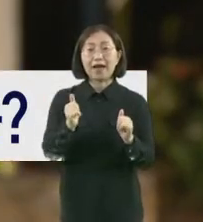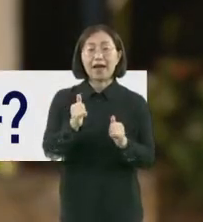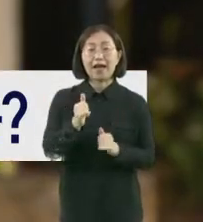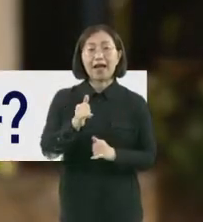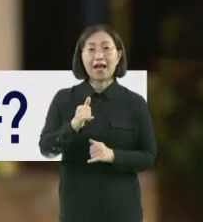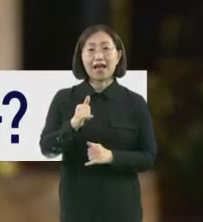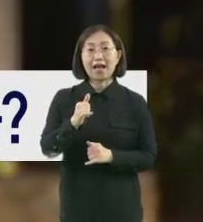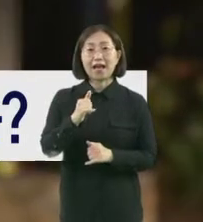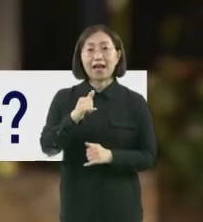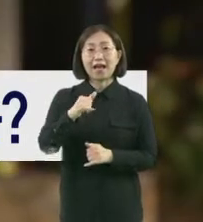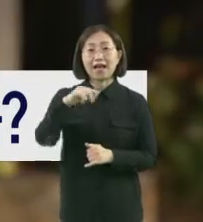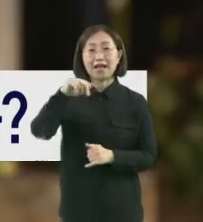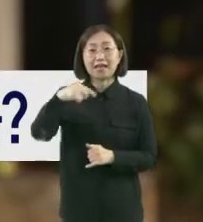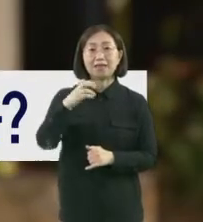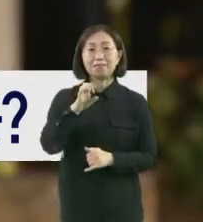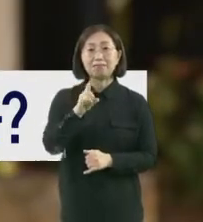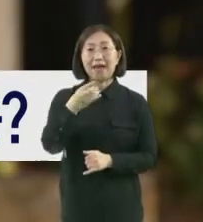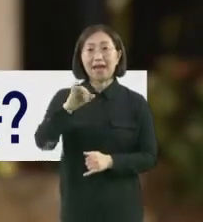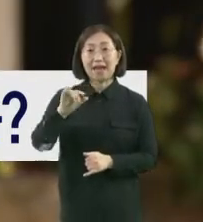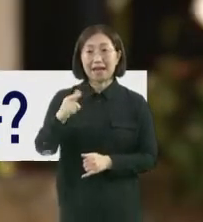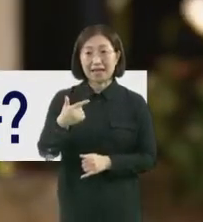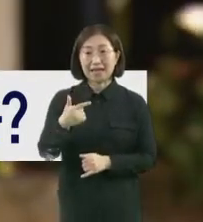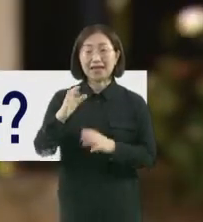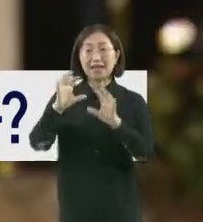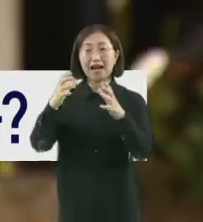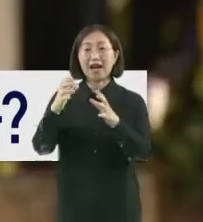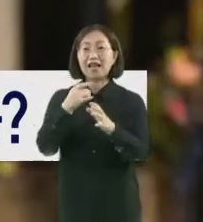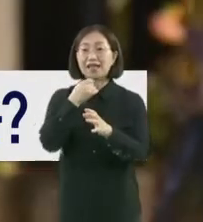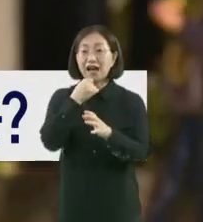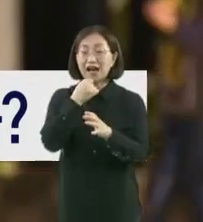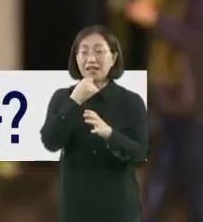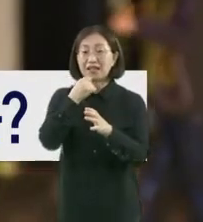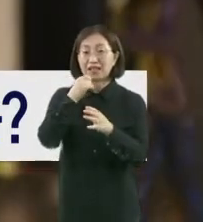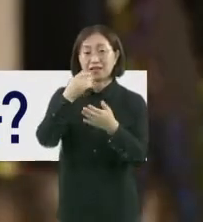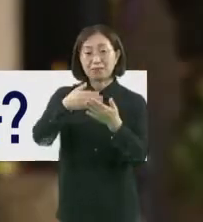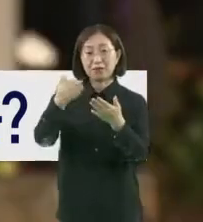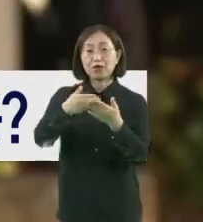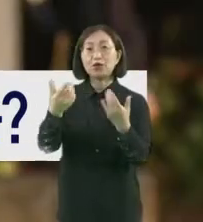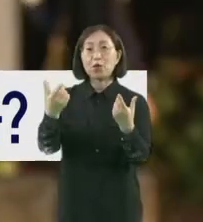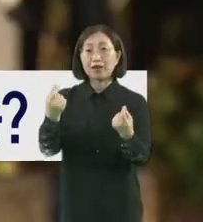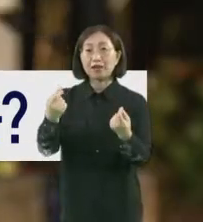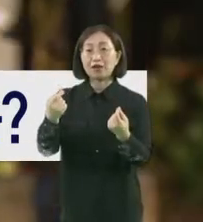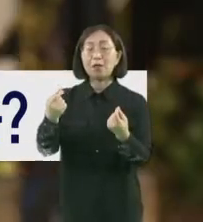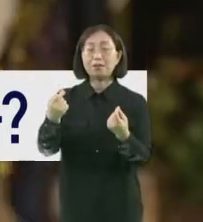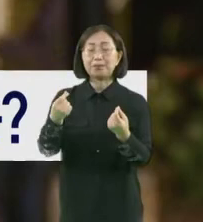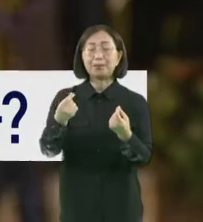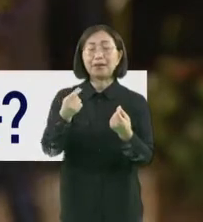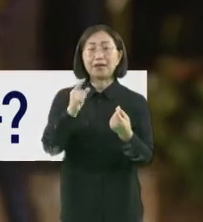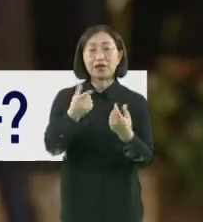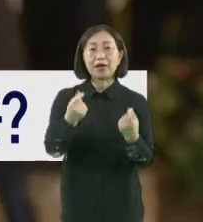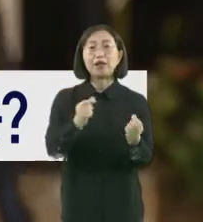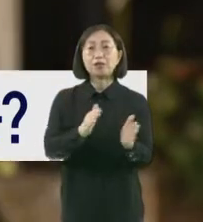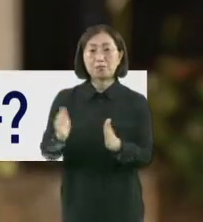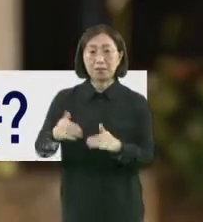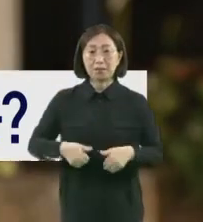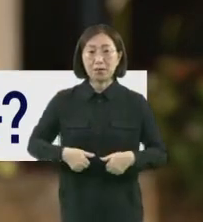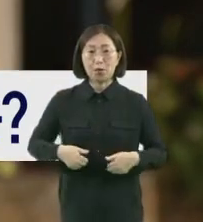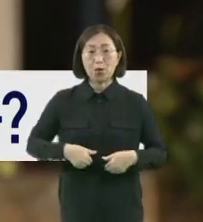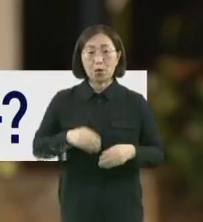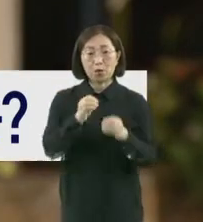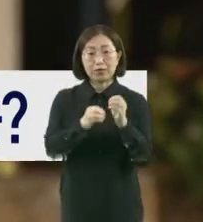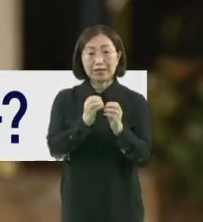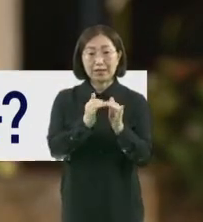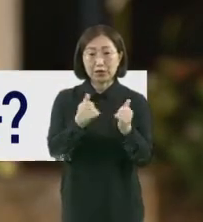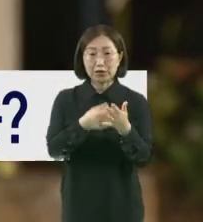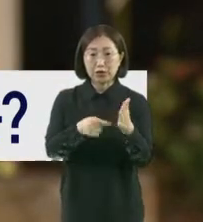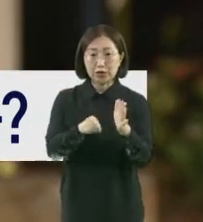빌바오의 구겐하임 미술관 같은 그런 미술관도 좀 갖춰야 될 것 같고 또 지금 문인들을 위한 문학관을